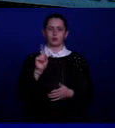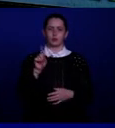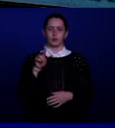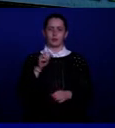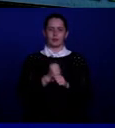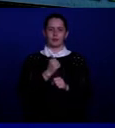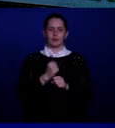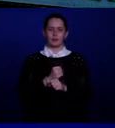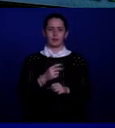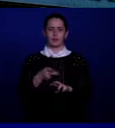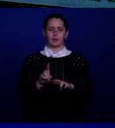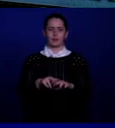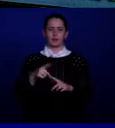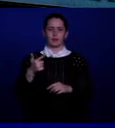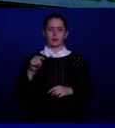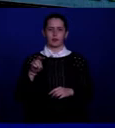глаголы неопределенной формы.